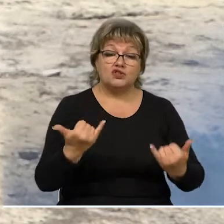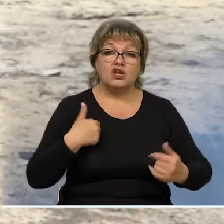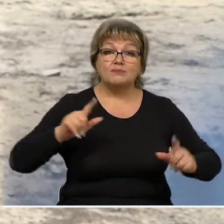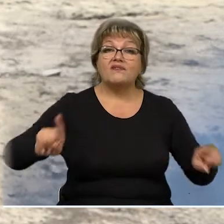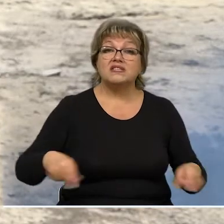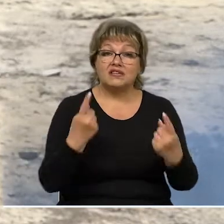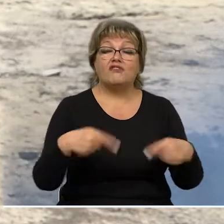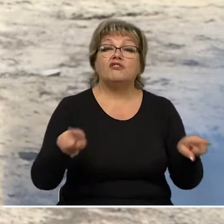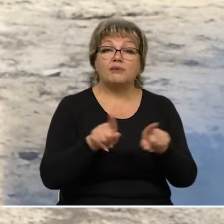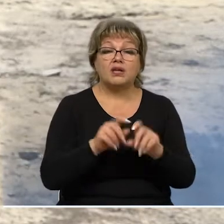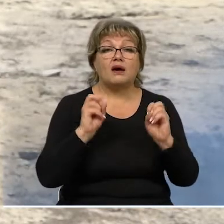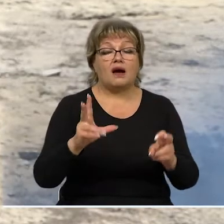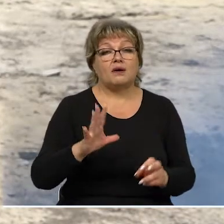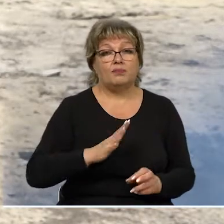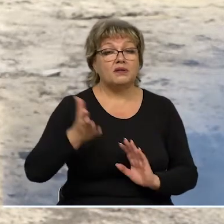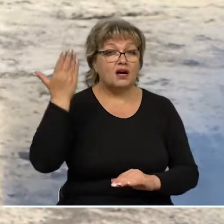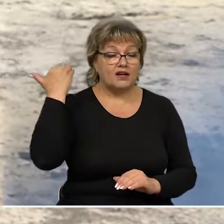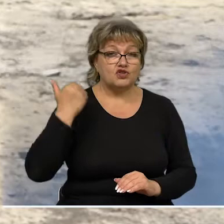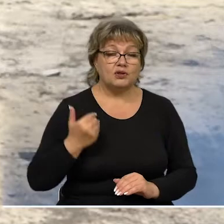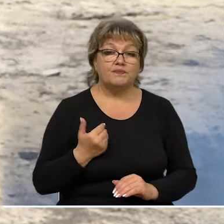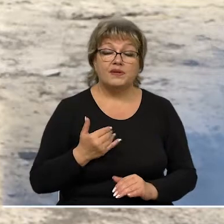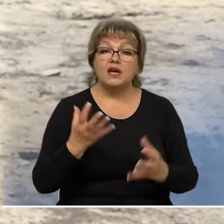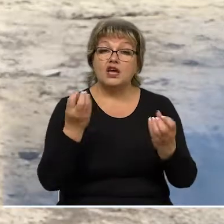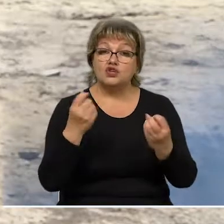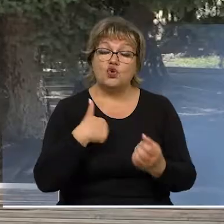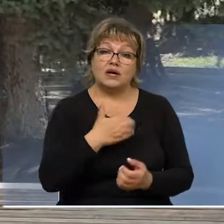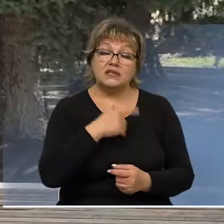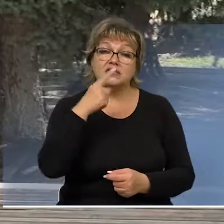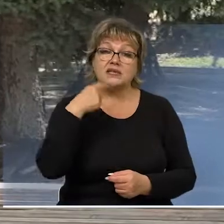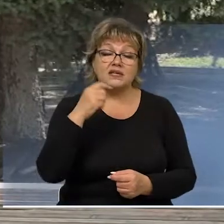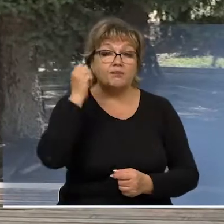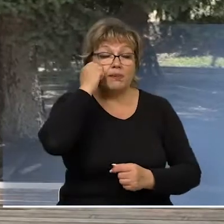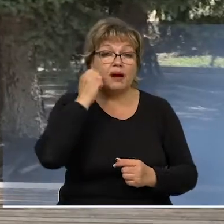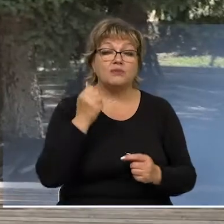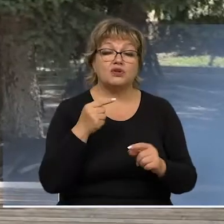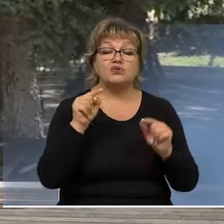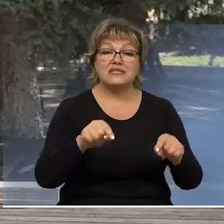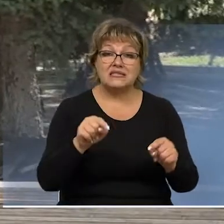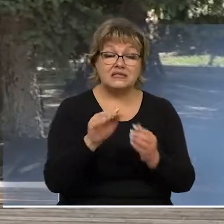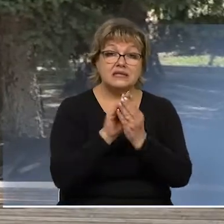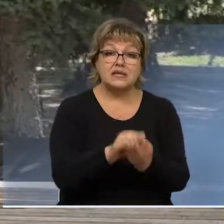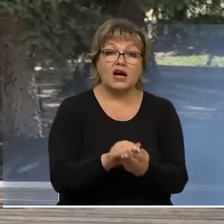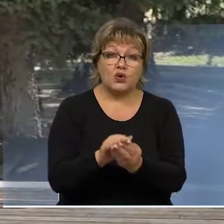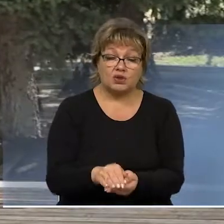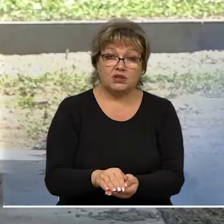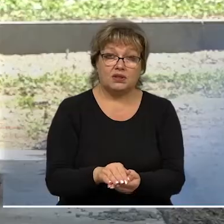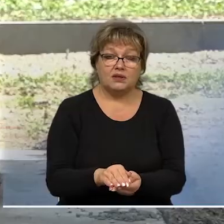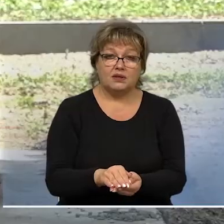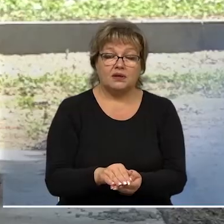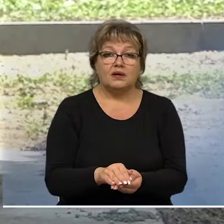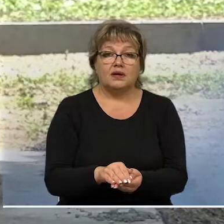очень достойно и вот сейчас мы восстанавливаем так как он выглядел вот еще я бы хотела сказать по памятнику вот здесь